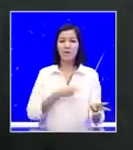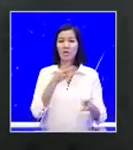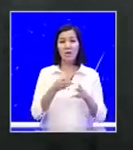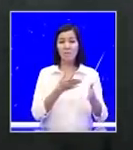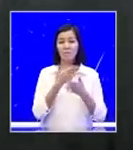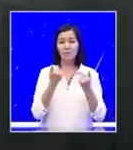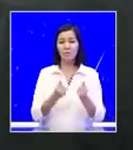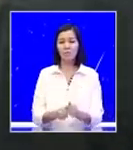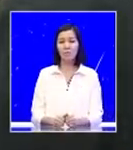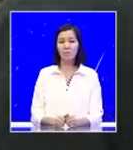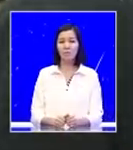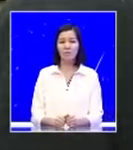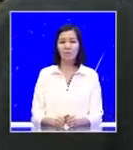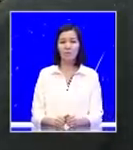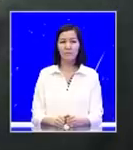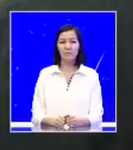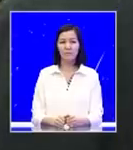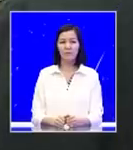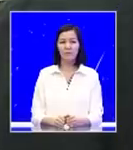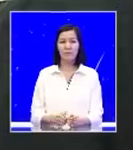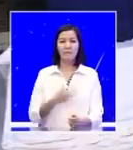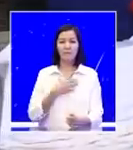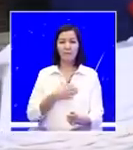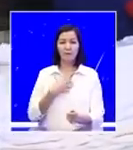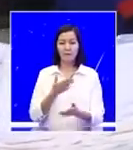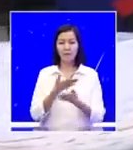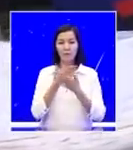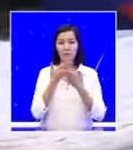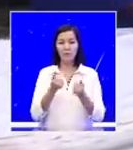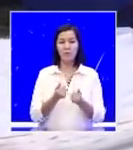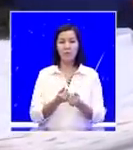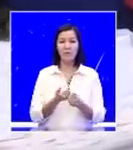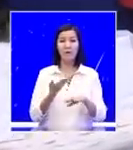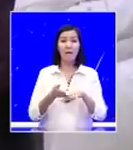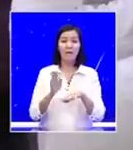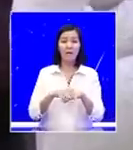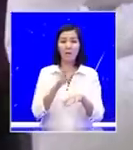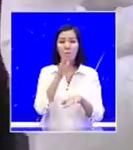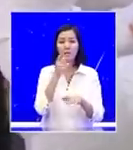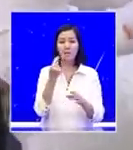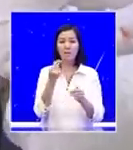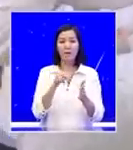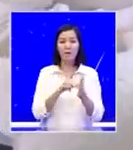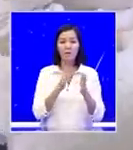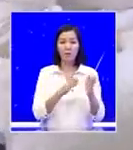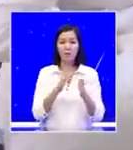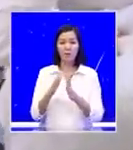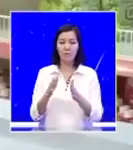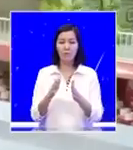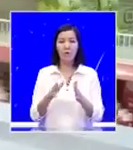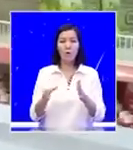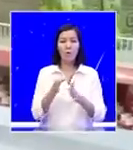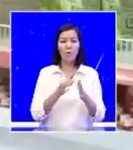Жоқ, ешқандай арыз жоқ, ешқандай паника жоқ, нормально. Бір айта кетерлігі, қиын кезеңде баға тұрақтылығын ұстап тұру үшін